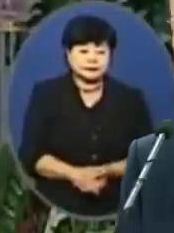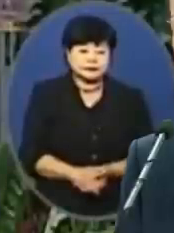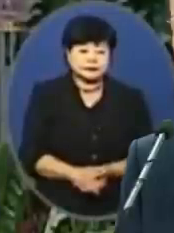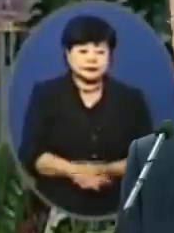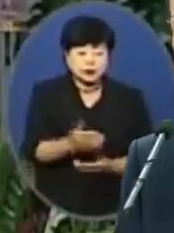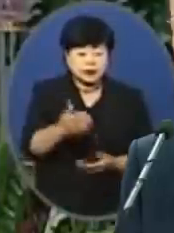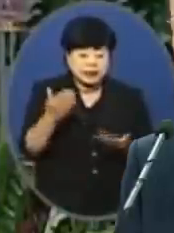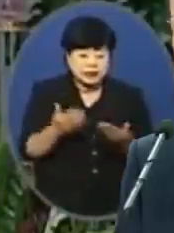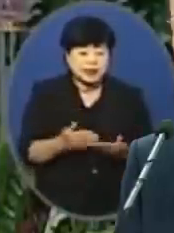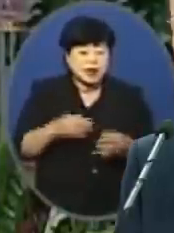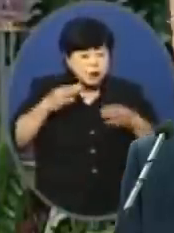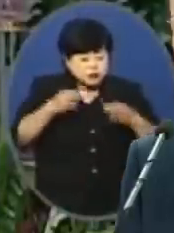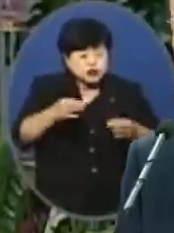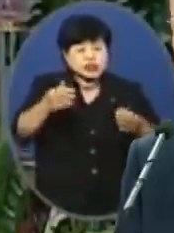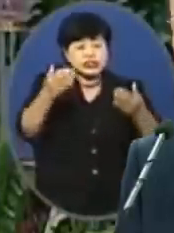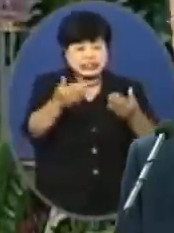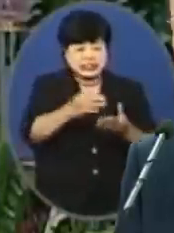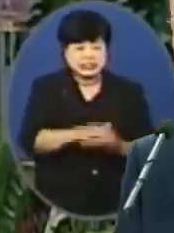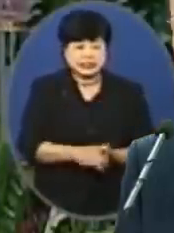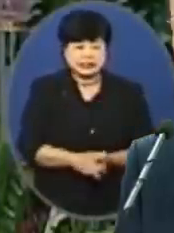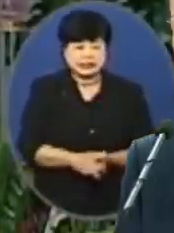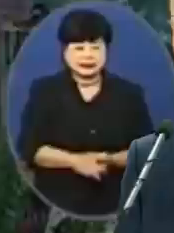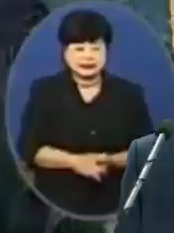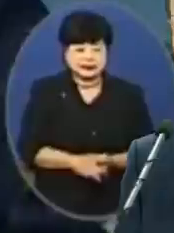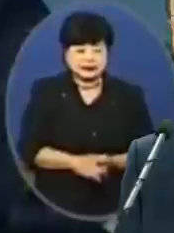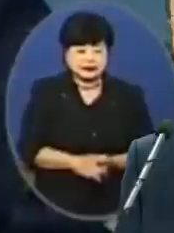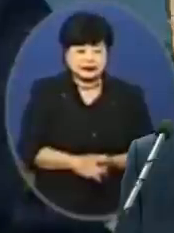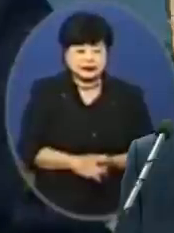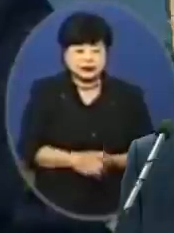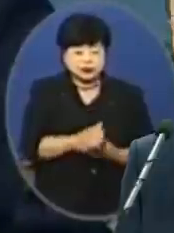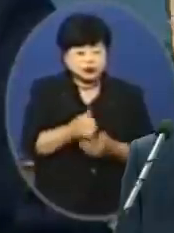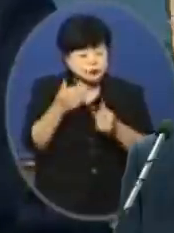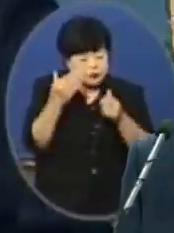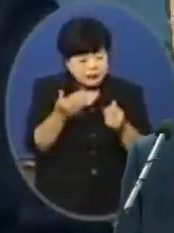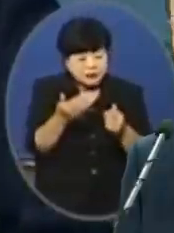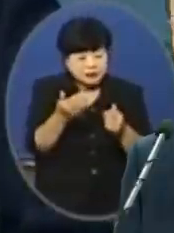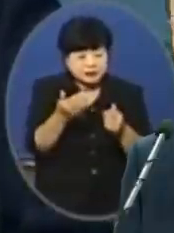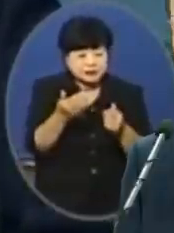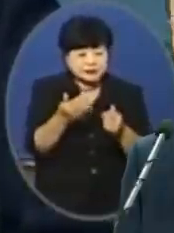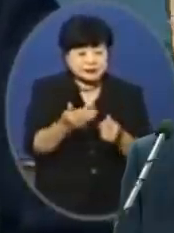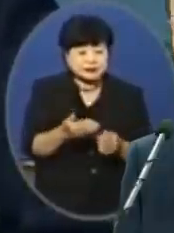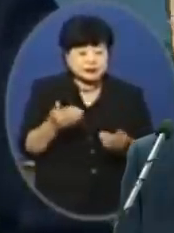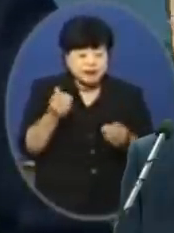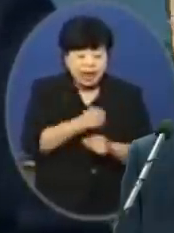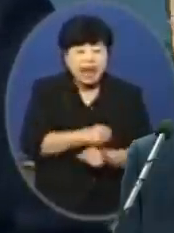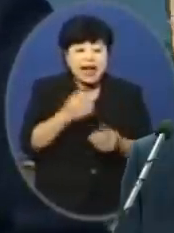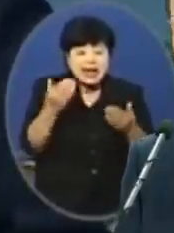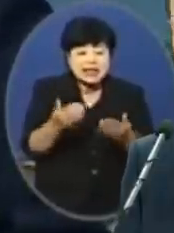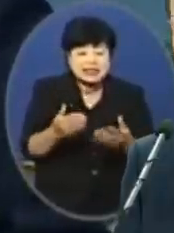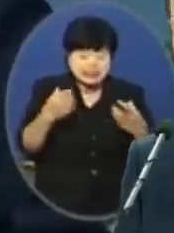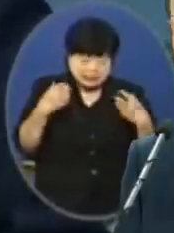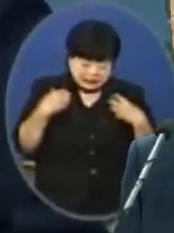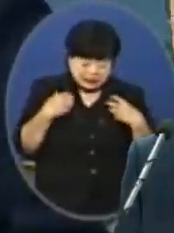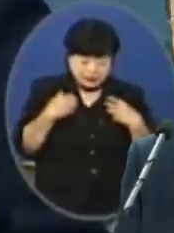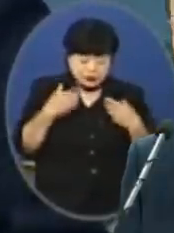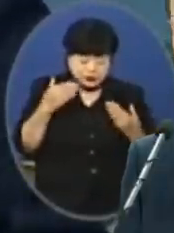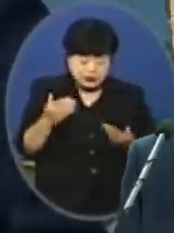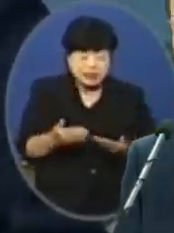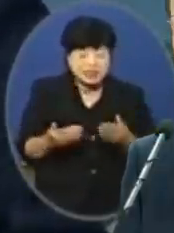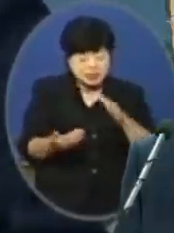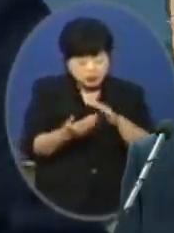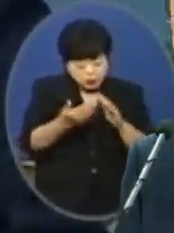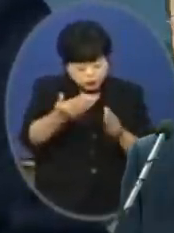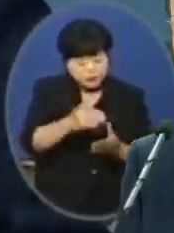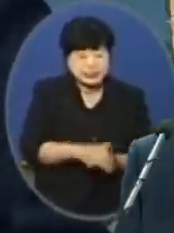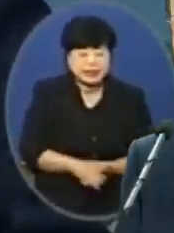여러분의 할 일은 부르짖는 일인 것입니다. 그러면 주님께서 할 일은 책임지고 일을 하는 것입니다.